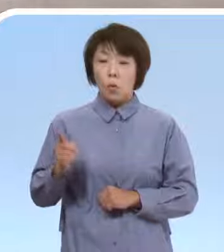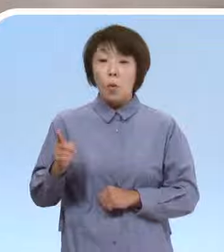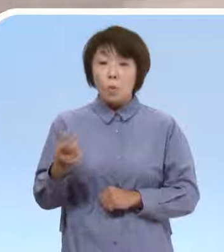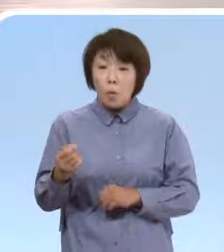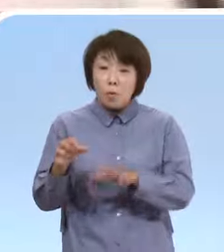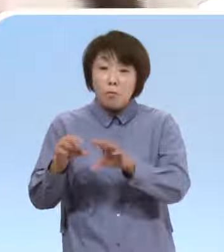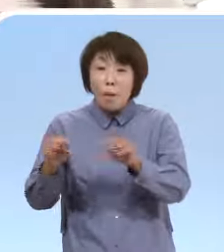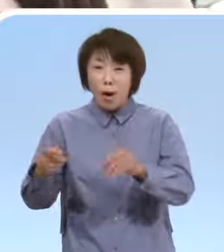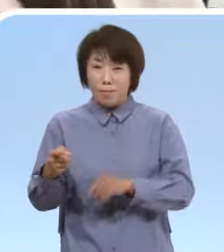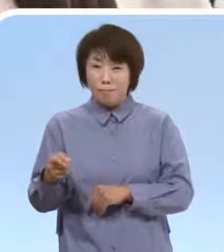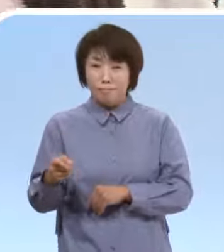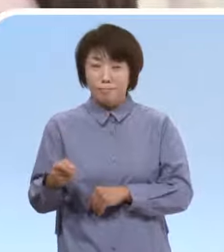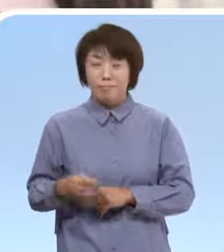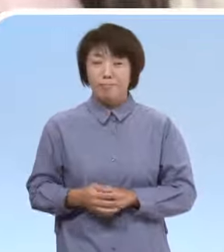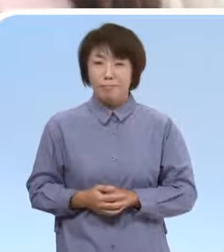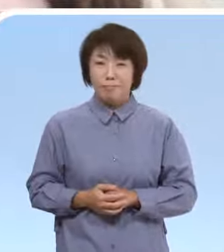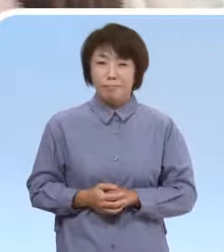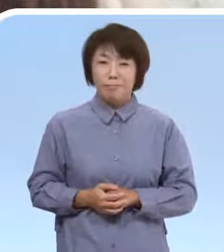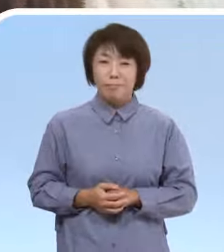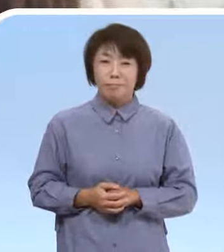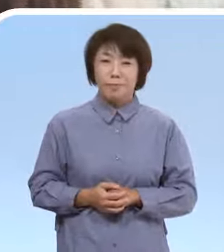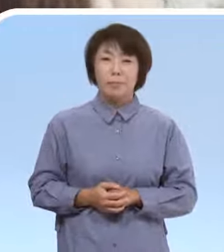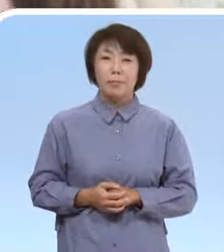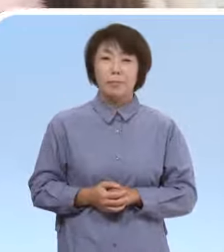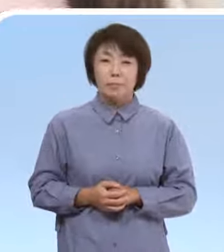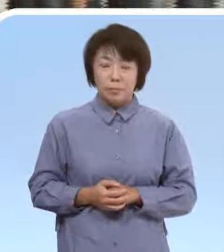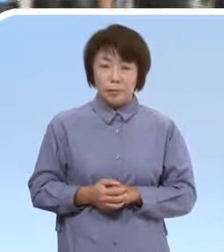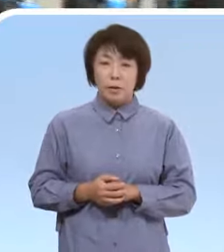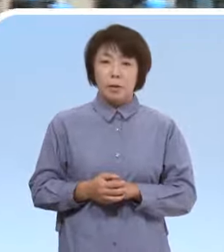ふわふわよ。 ふわふわ。